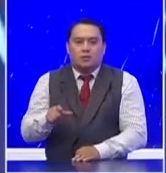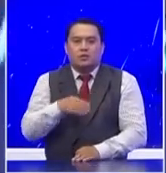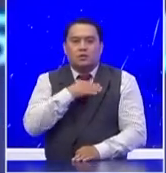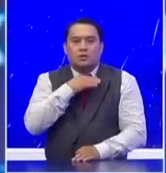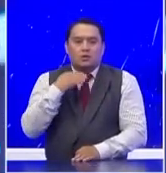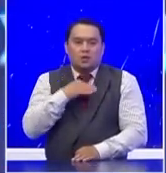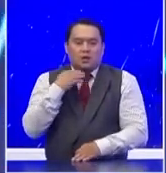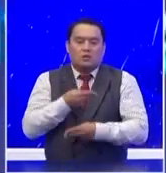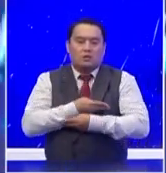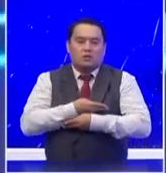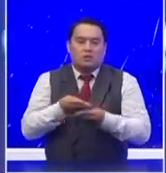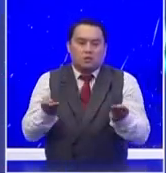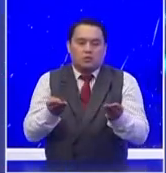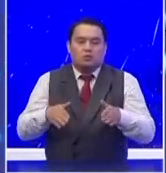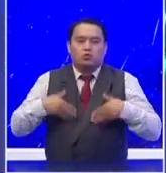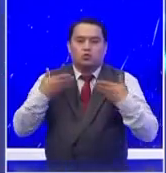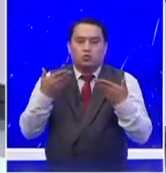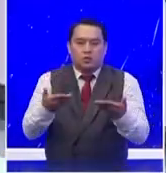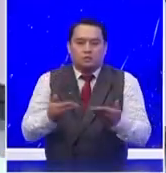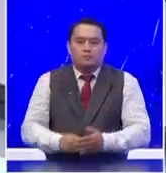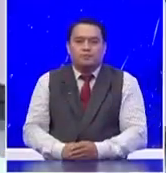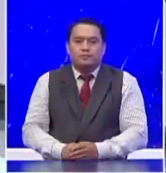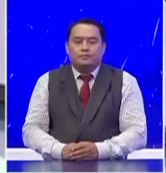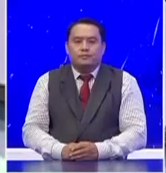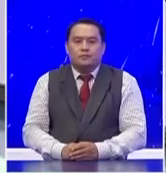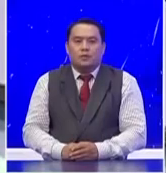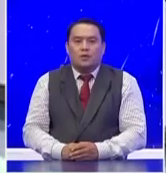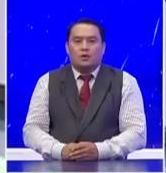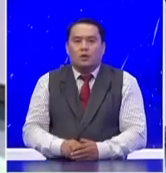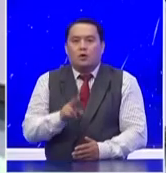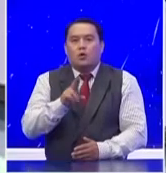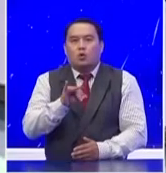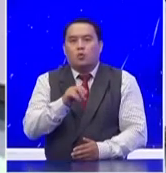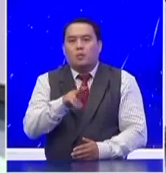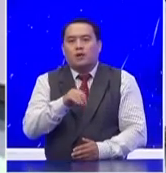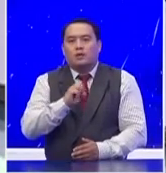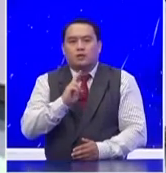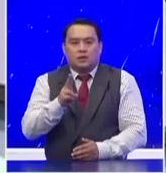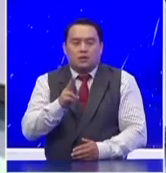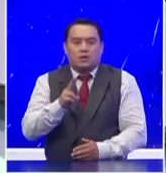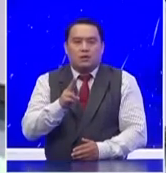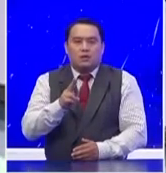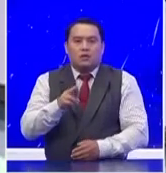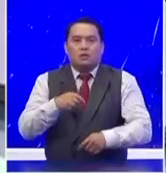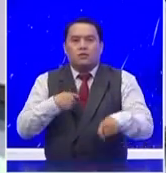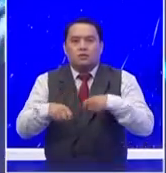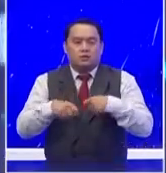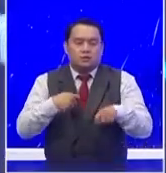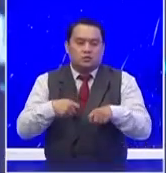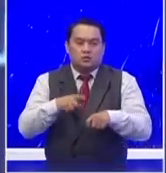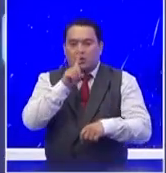асыру мүмкіндігі ретінде ұсынып отырмыз. Онлайн құрбандық шалу барысында имамдарымыз делдалық қызмет